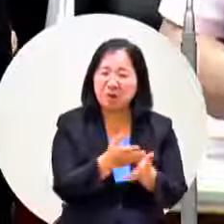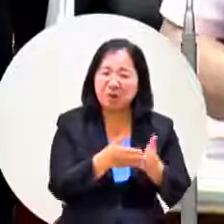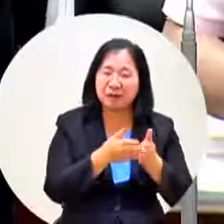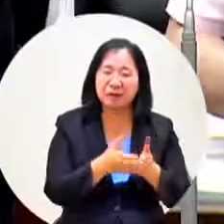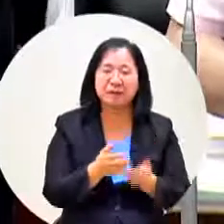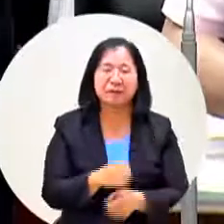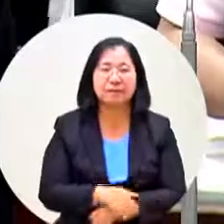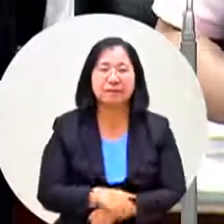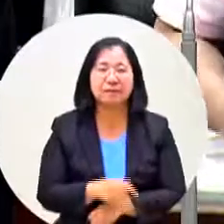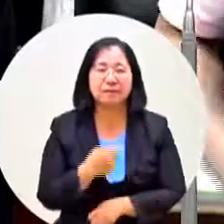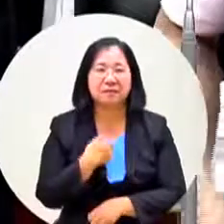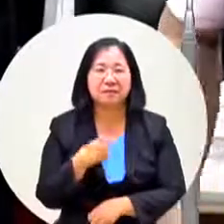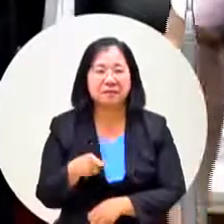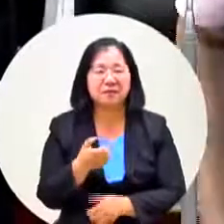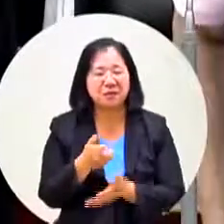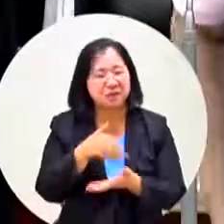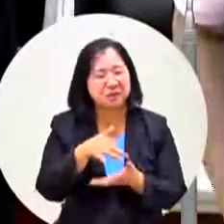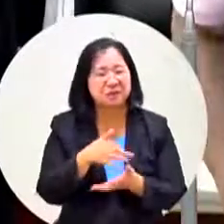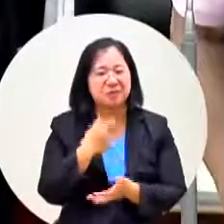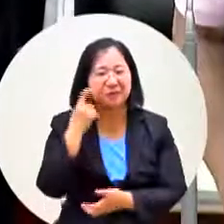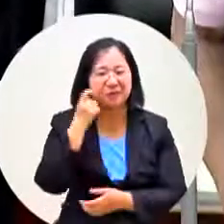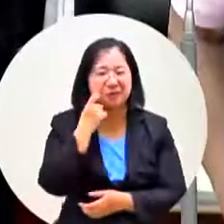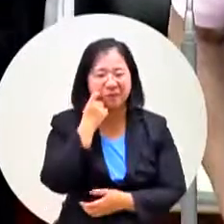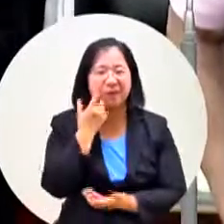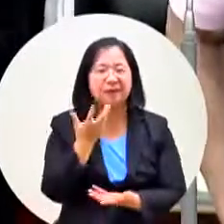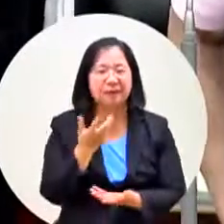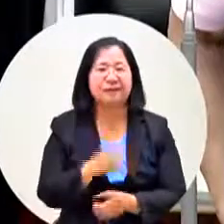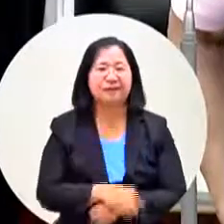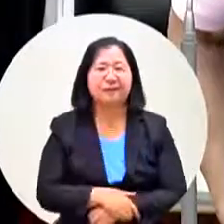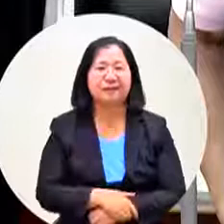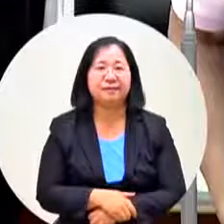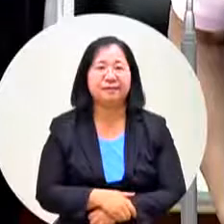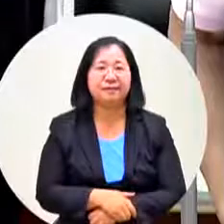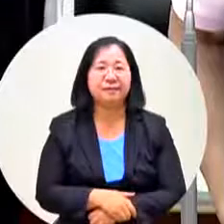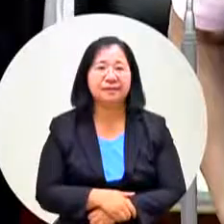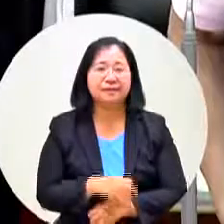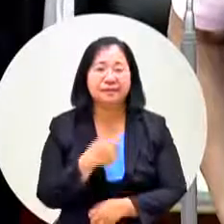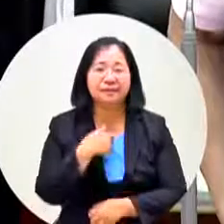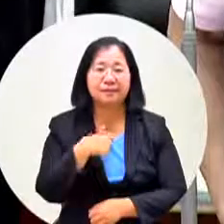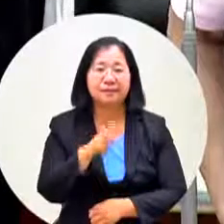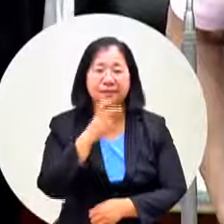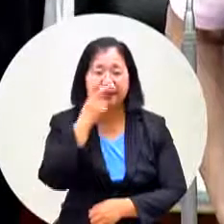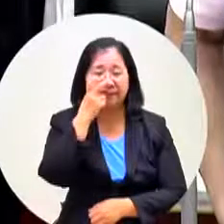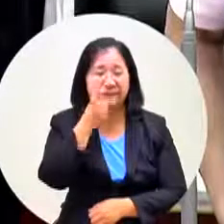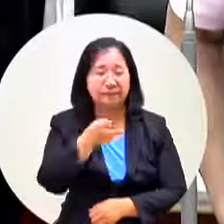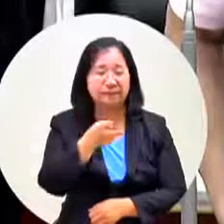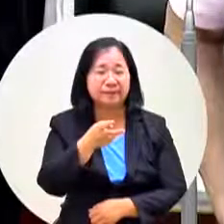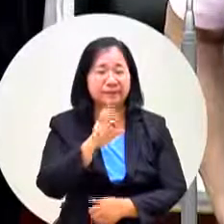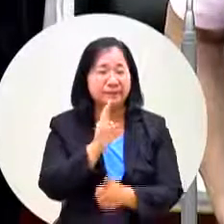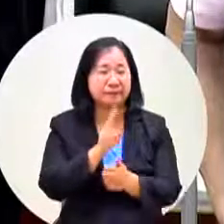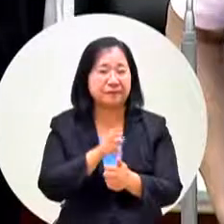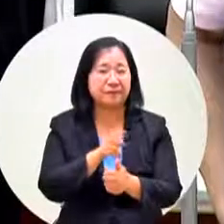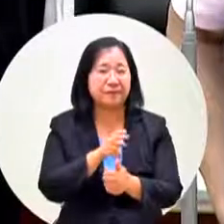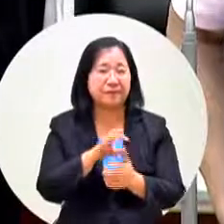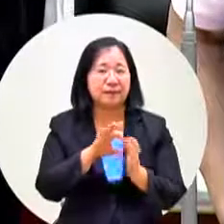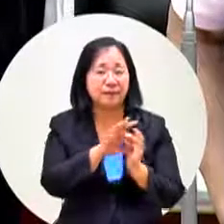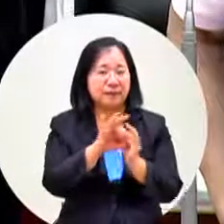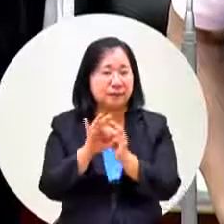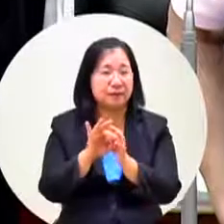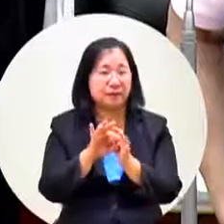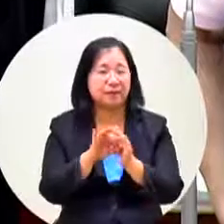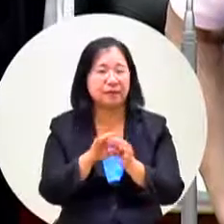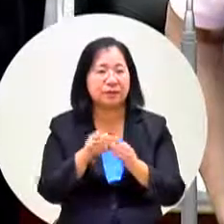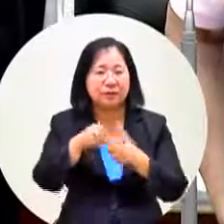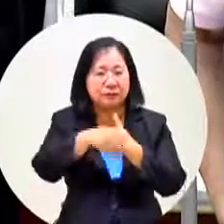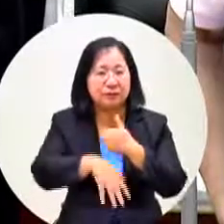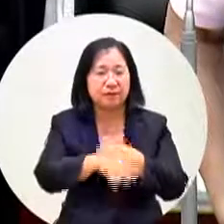下，这个国有财产局是不是可以无偿拨用、啊、如果无偿拨用，这个用地费大概没有，那我们